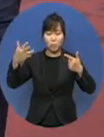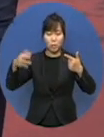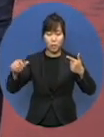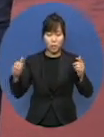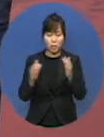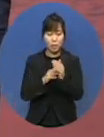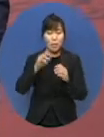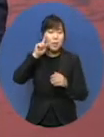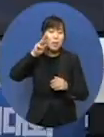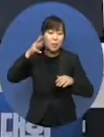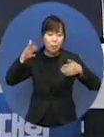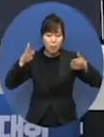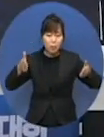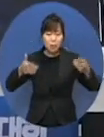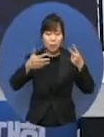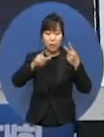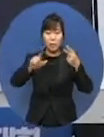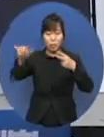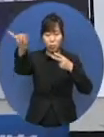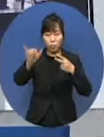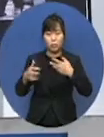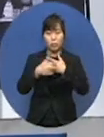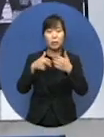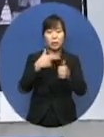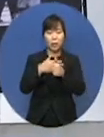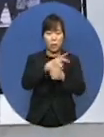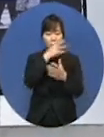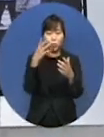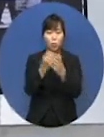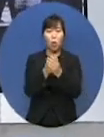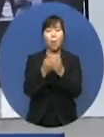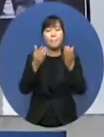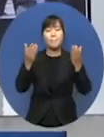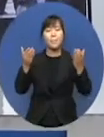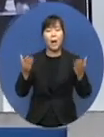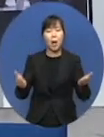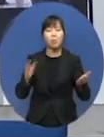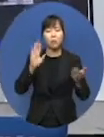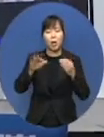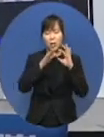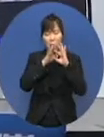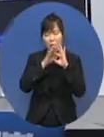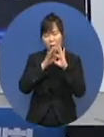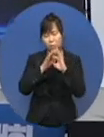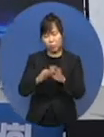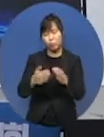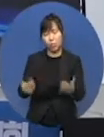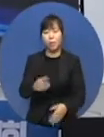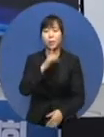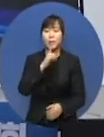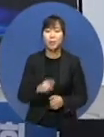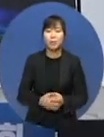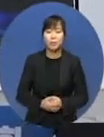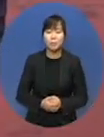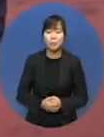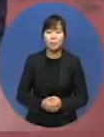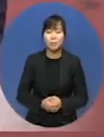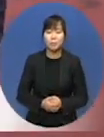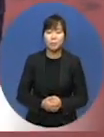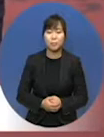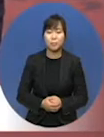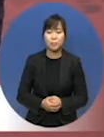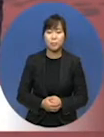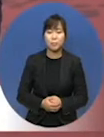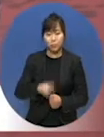28일까지 3일 동안 2차 전국의사 총파업을 단행한 후 무기한 파업으로 이어나간다고 밝혔습니다. 정부의